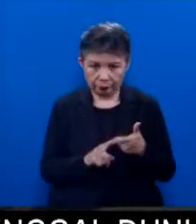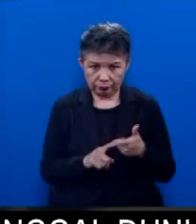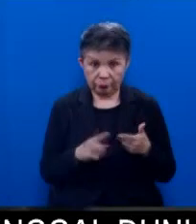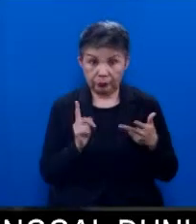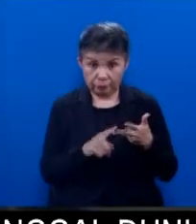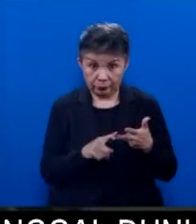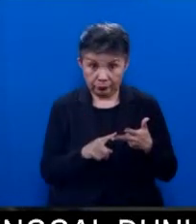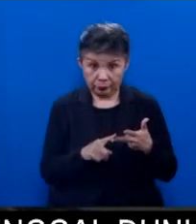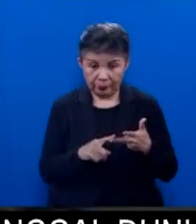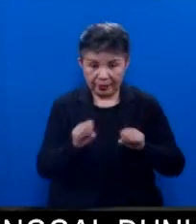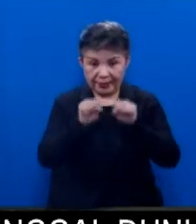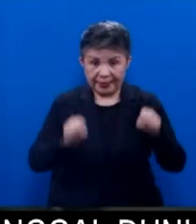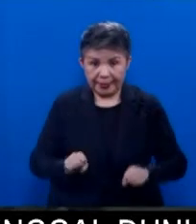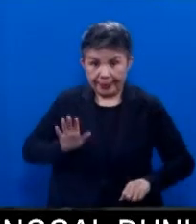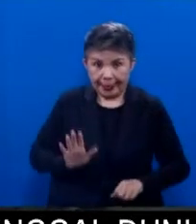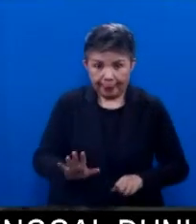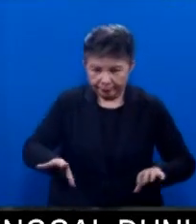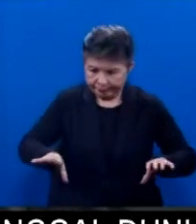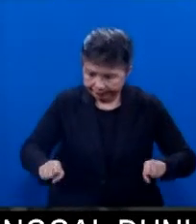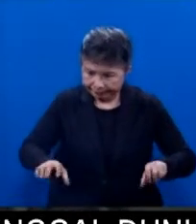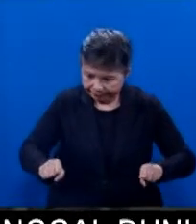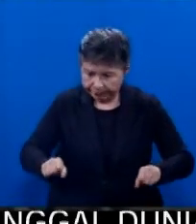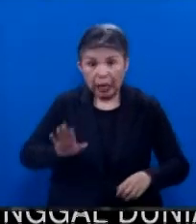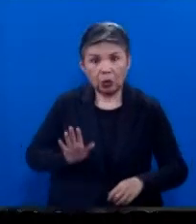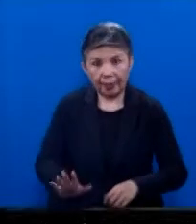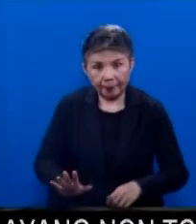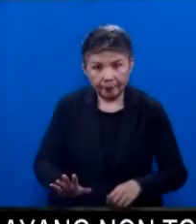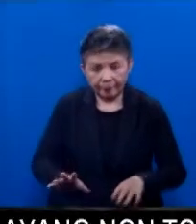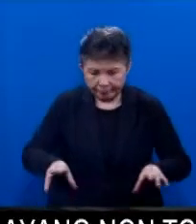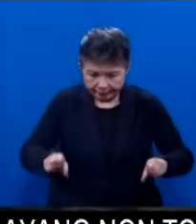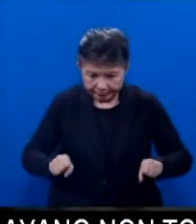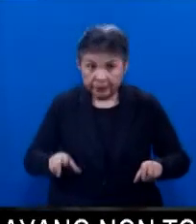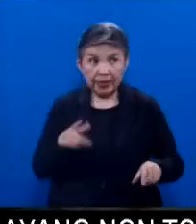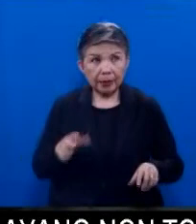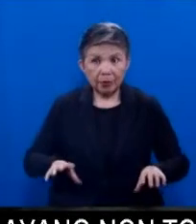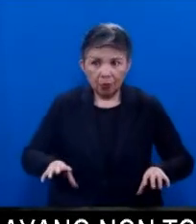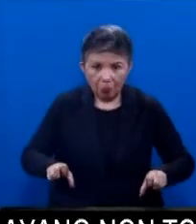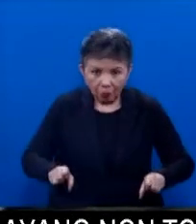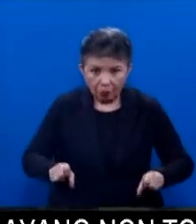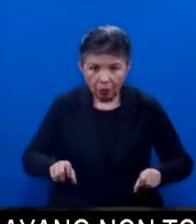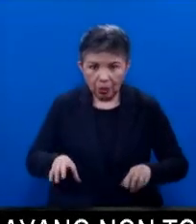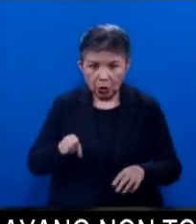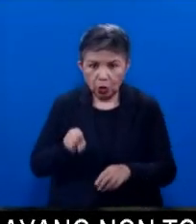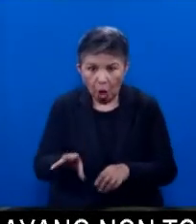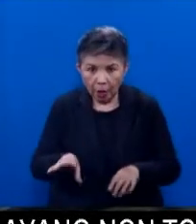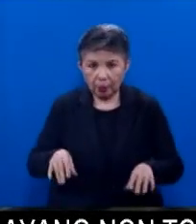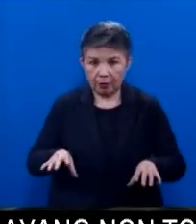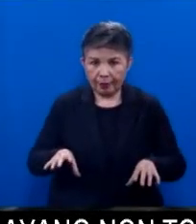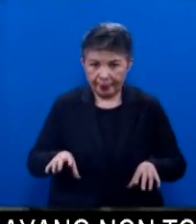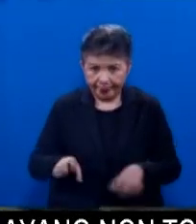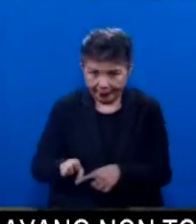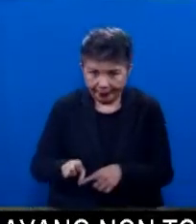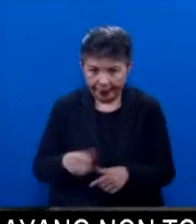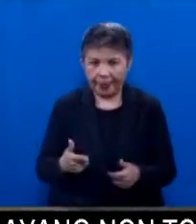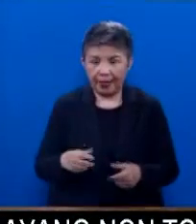Setelah itu, periksa sistem pengereman. Bisa dilakukan dengan menarik tuas untuk merasakan apakah ada perubahan dan juga memeriksa